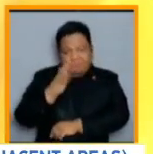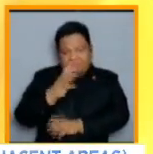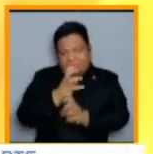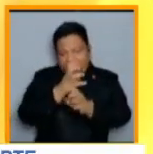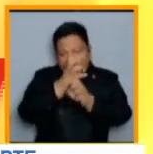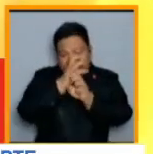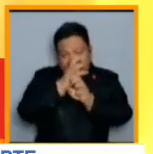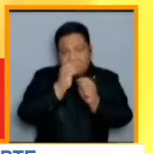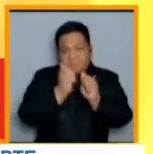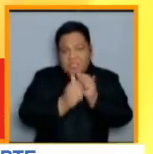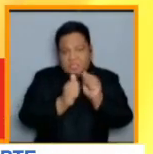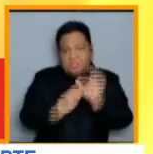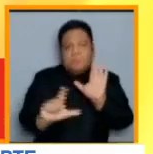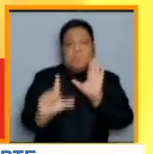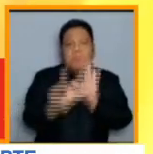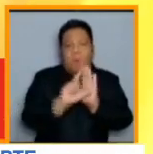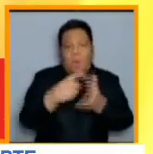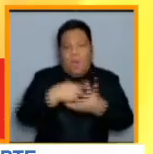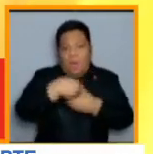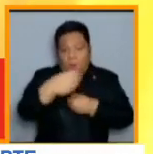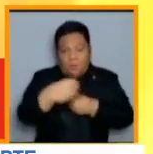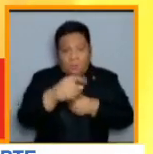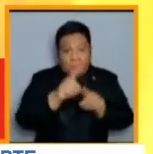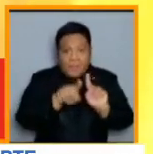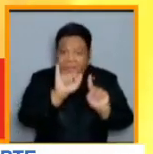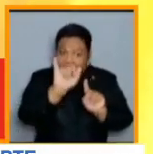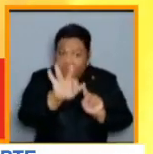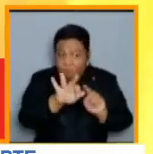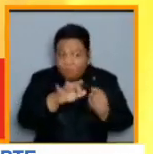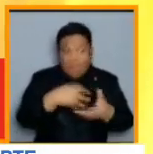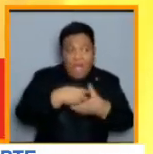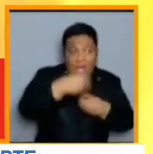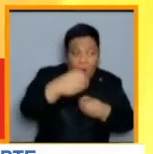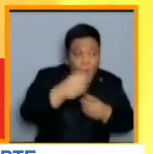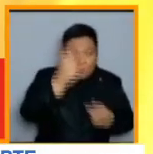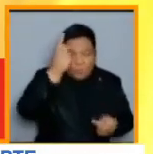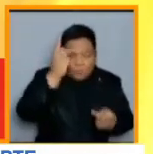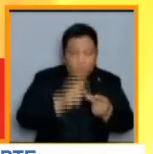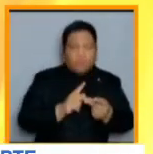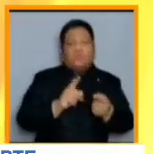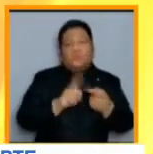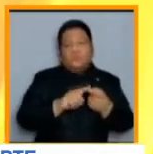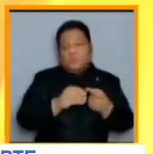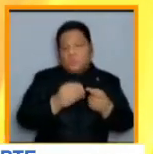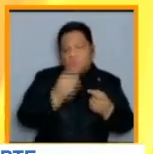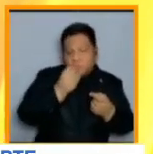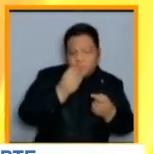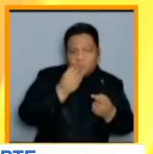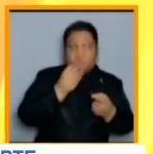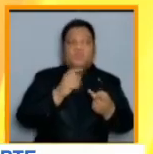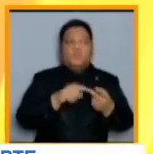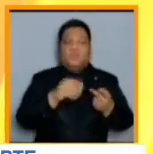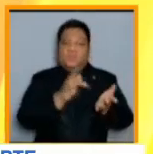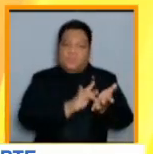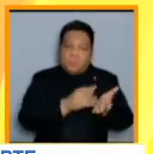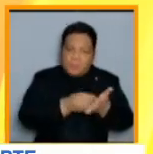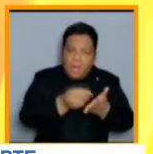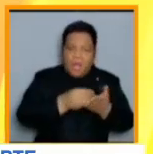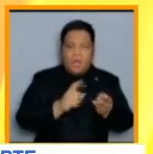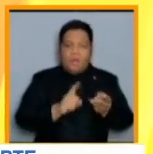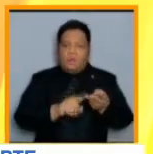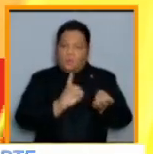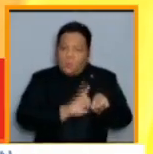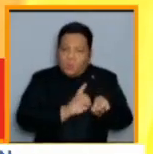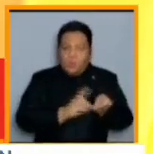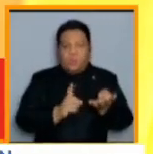bakunado maliban kung para sa essential goods, services o trabaho. Ano naman kaya ang masasabi ng mga kapuso nating netizen sa planong